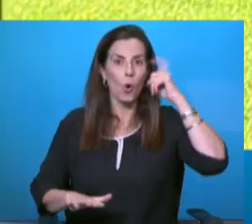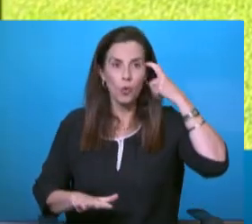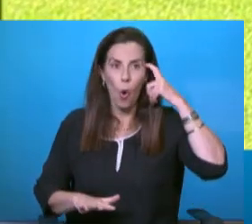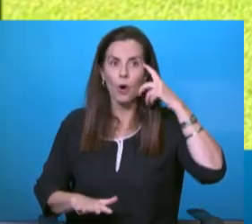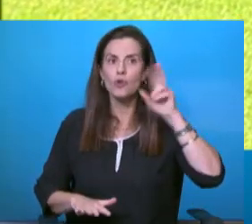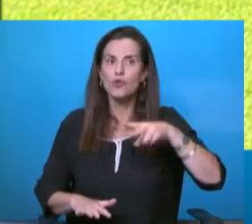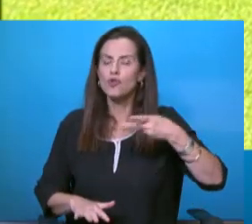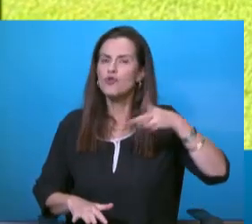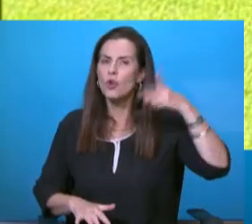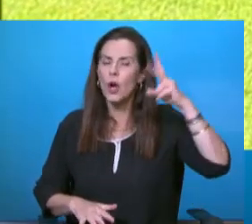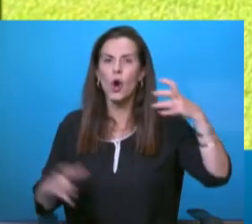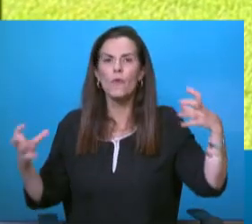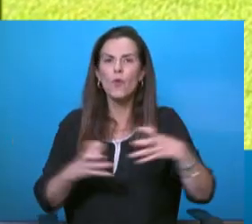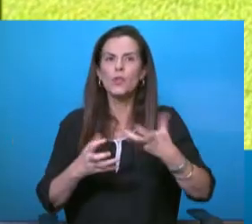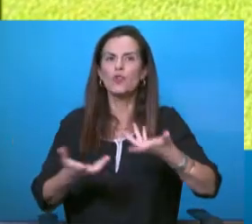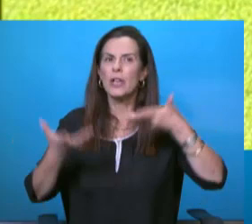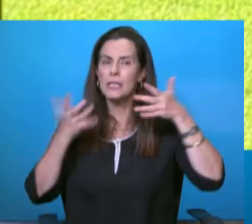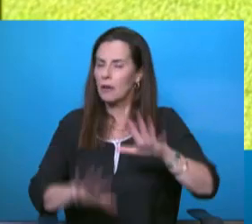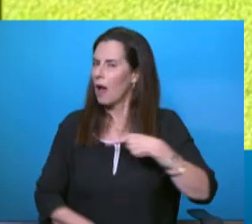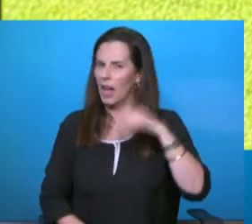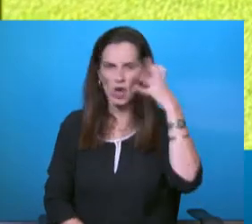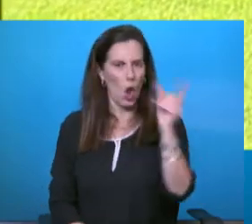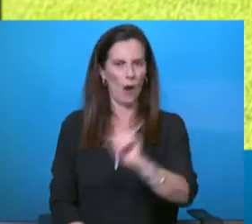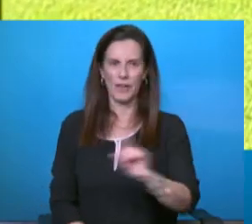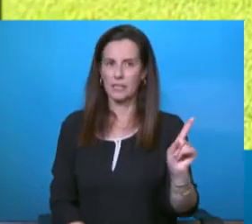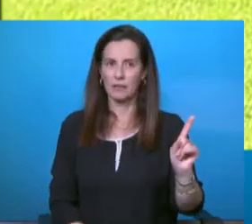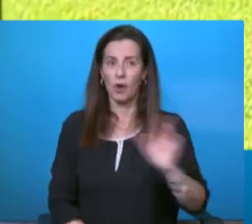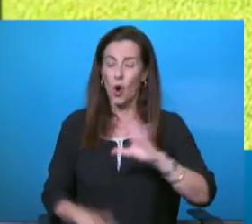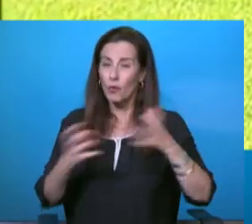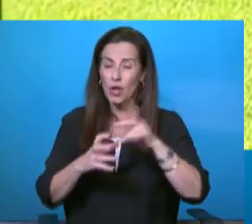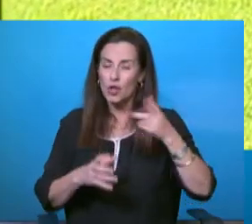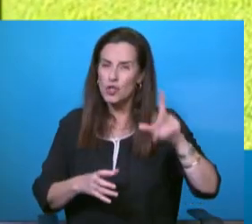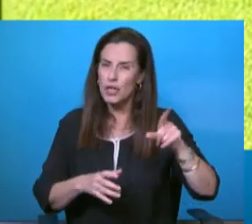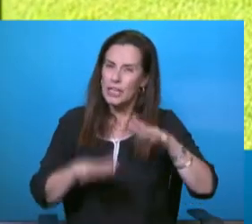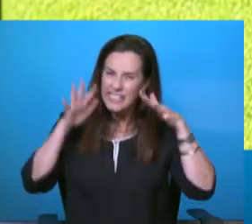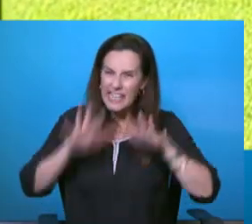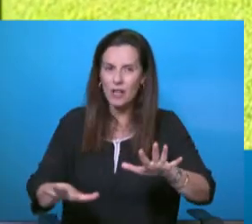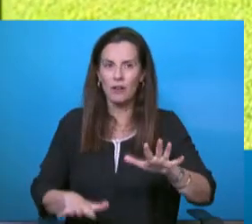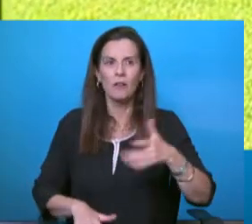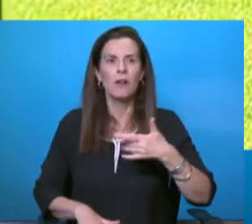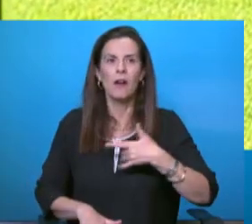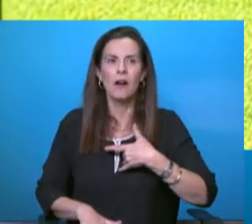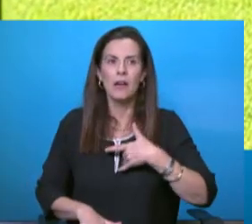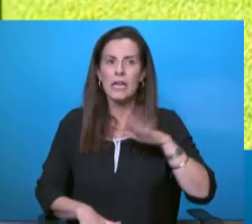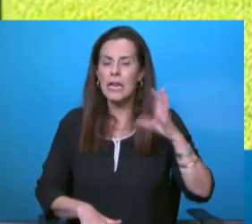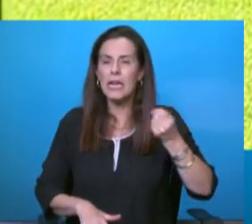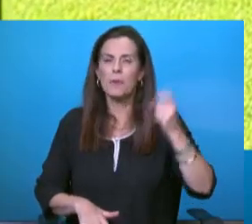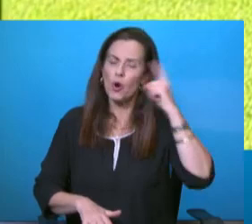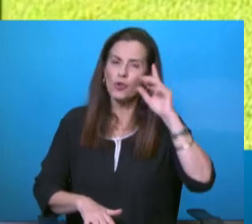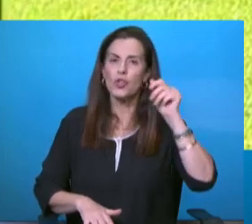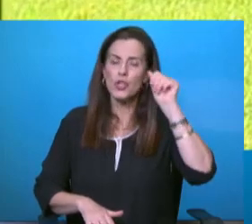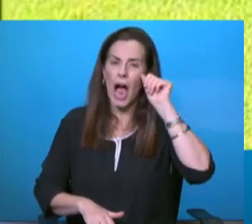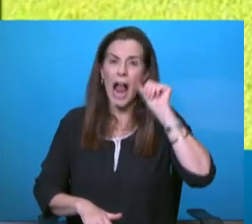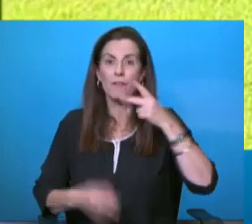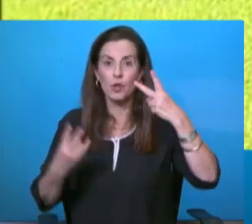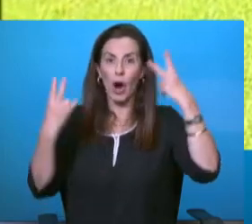rise of any group of hate. I don't like it. Any group of hate, I am, whether it's white supremacy, whether it's